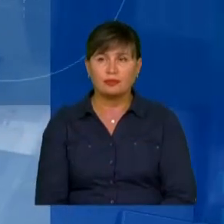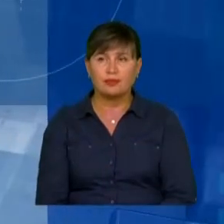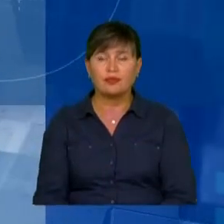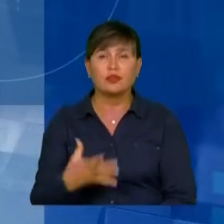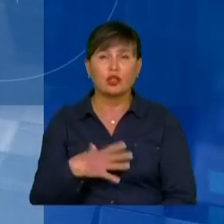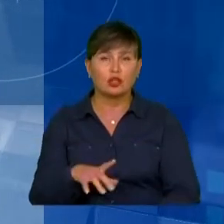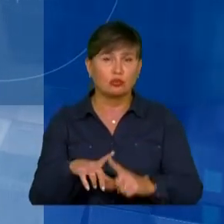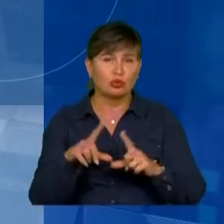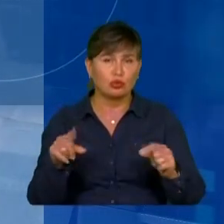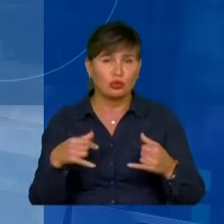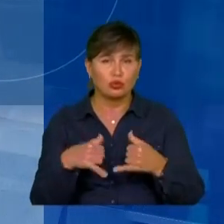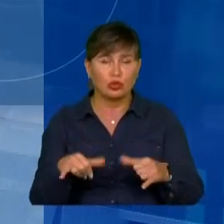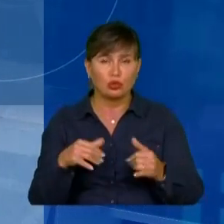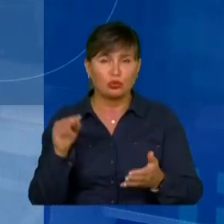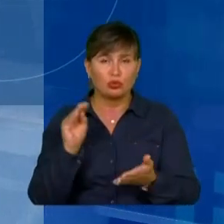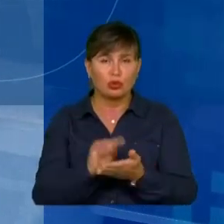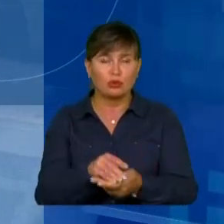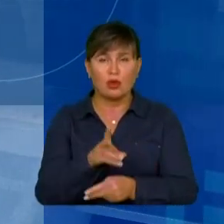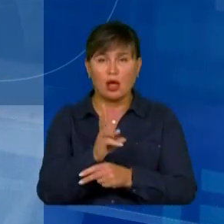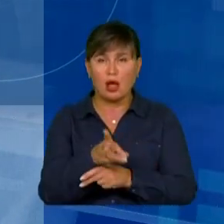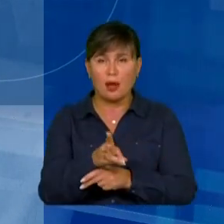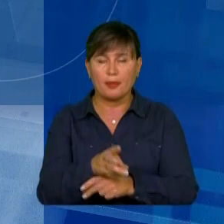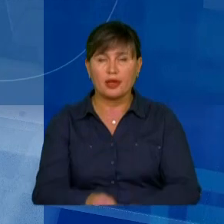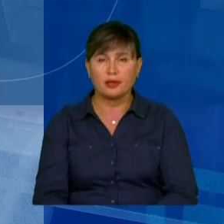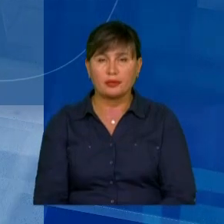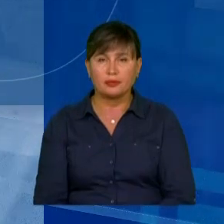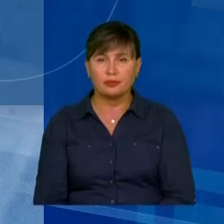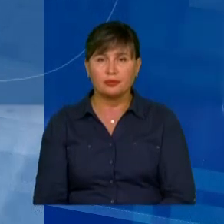Зачем в школьных общепитах установили камеры видеонаблюдения?